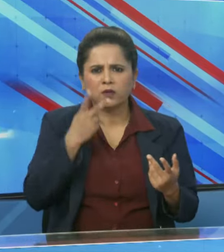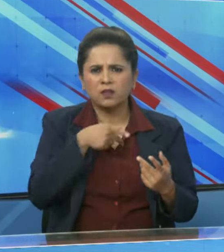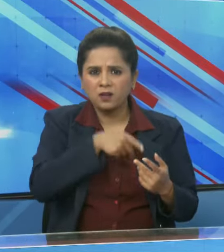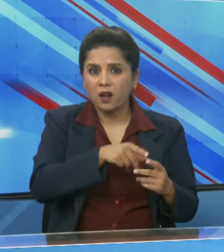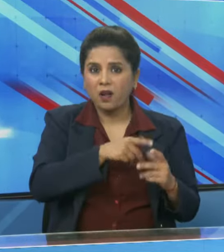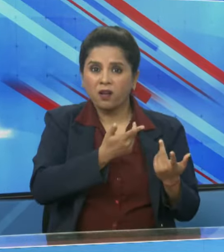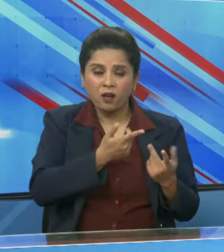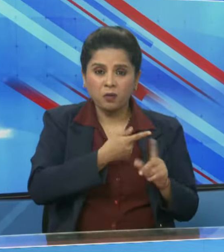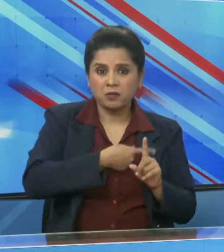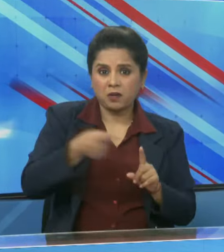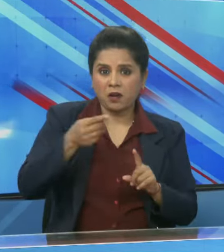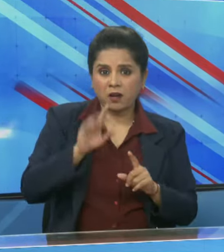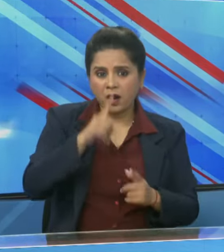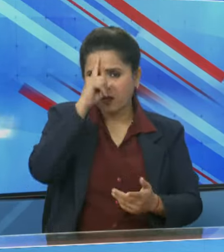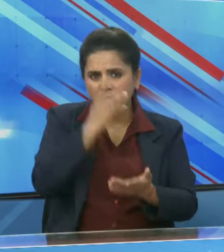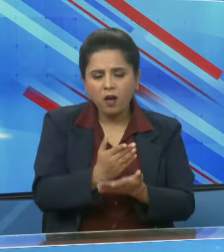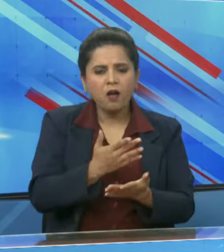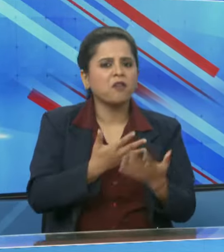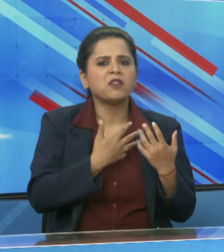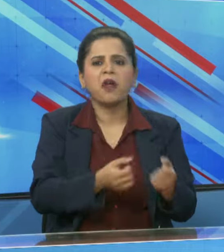रहेगा विश्वसनीयता नहीं रहेगी।